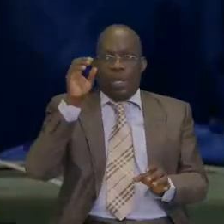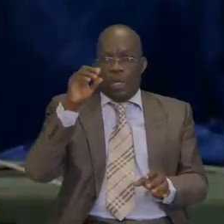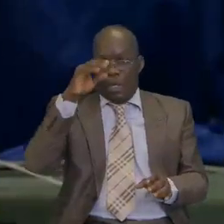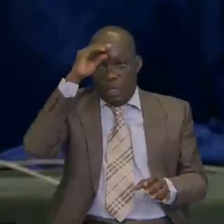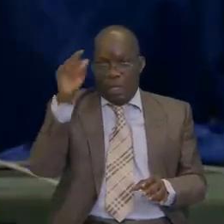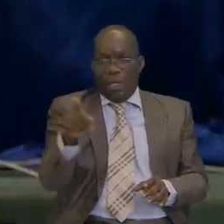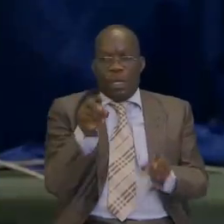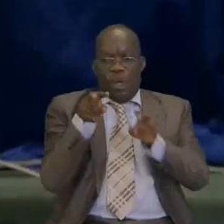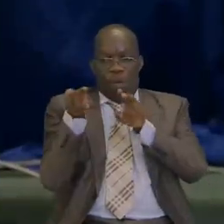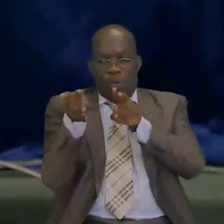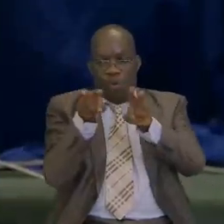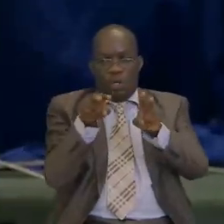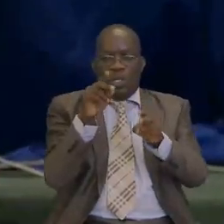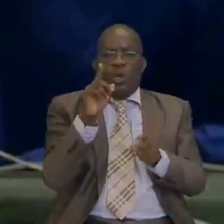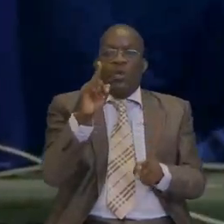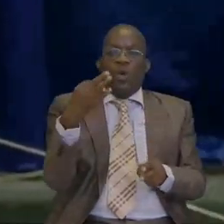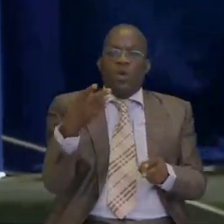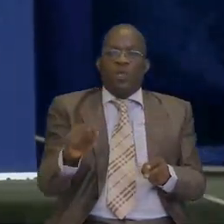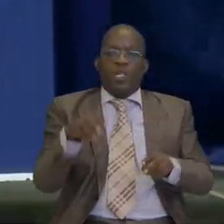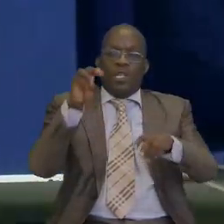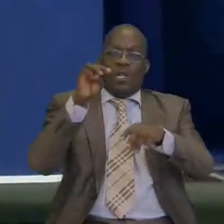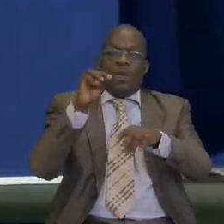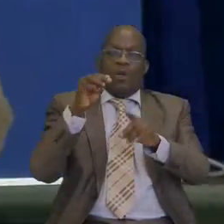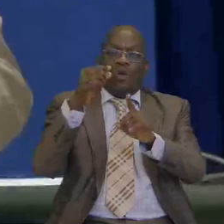l'un des lieux où j'avais prêché avant.